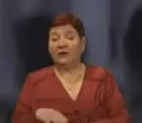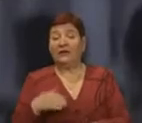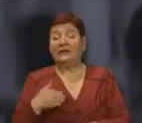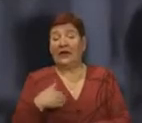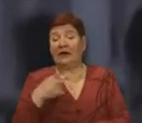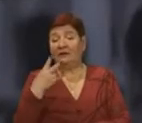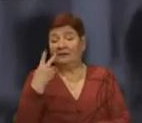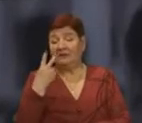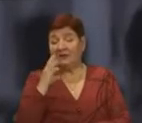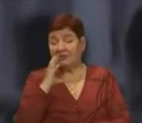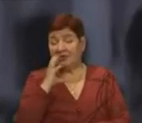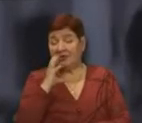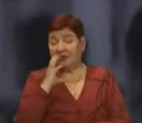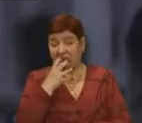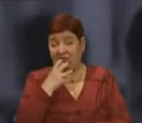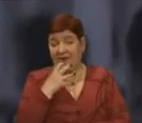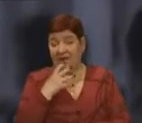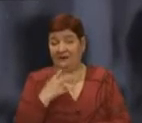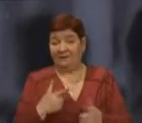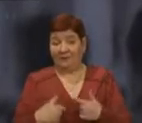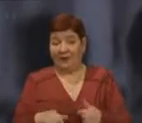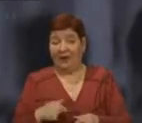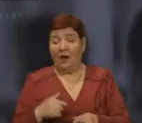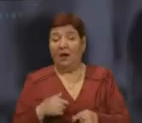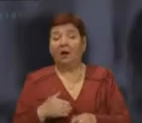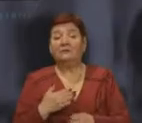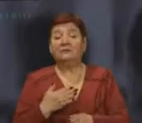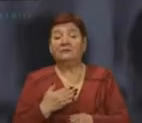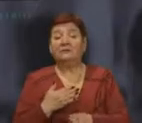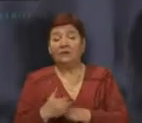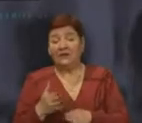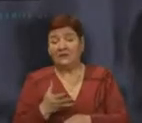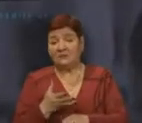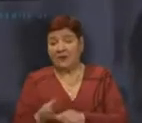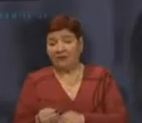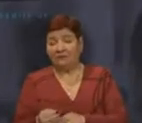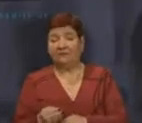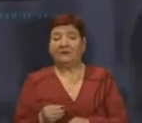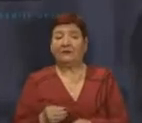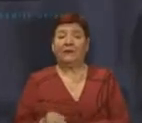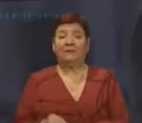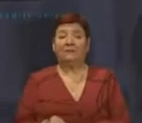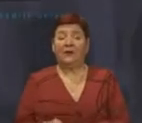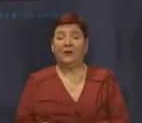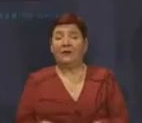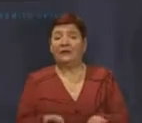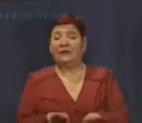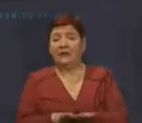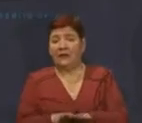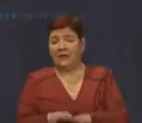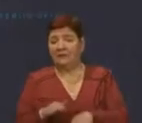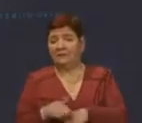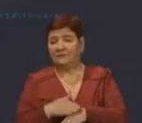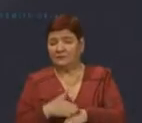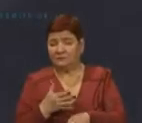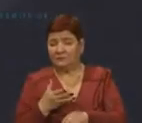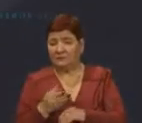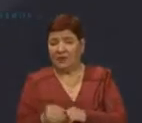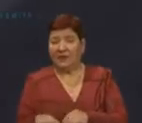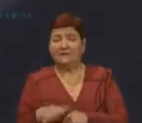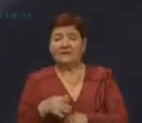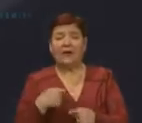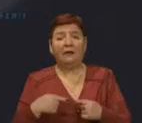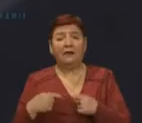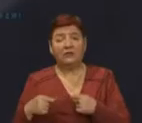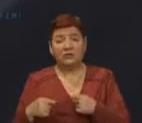надані серйозні податкові преференції. Там нульові ставки по сплаті, по ПДВ, добровільні сплати єдиного податку, все